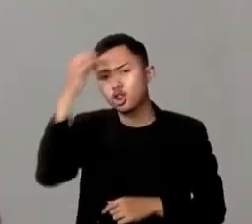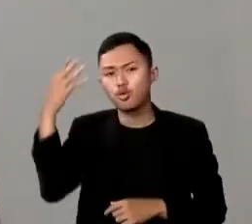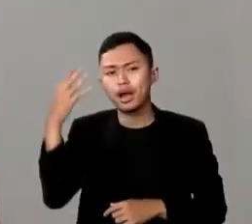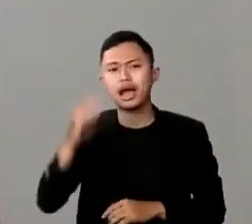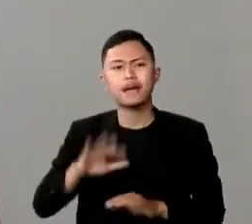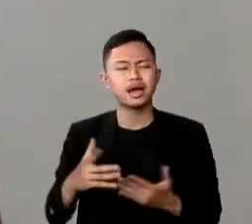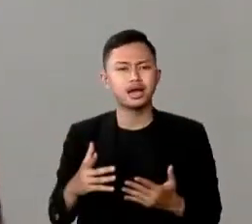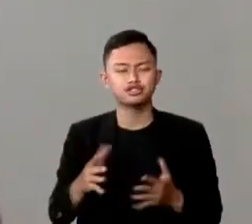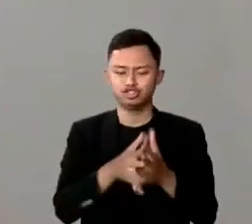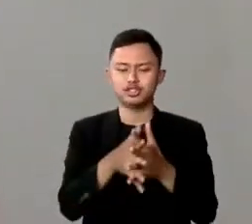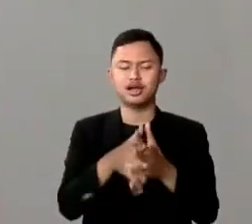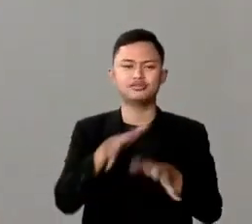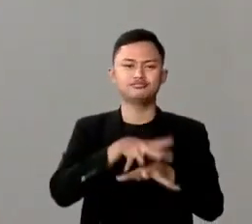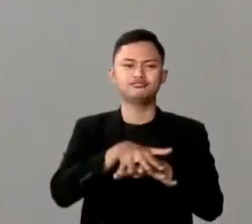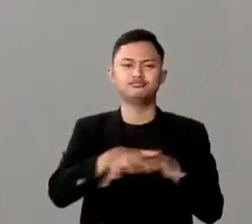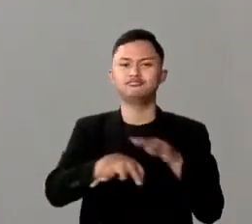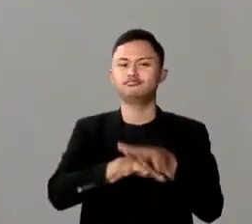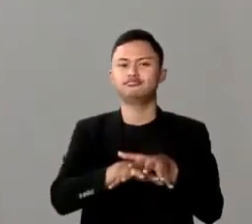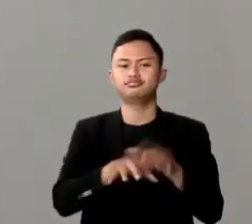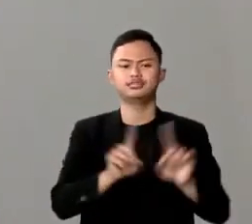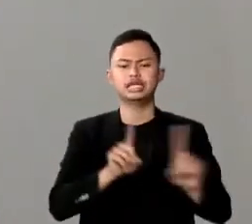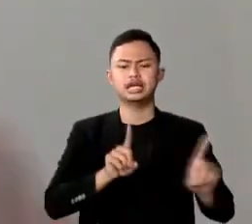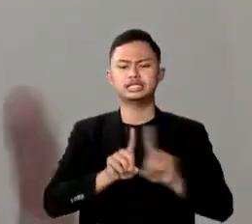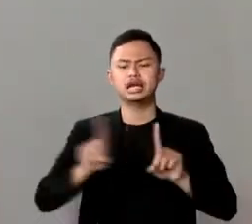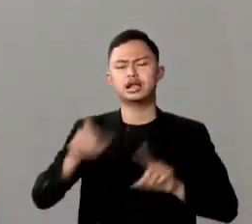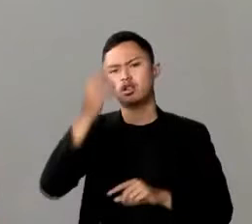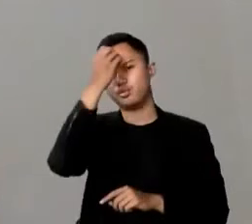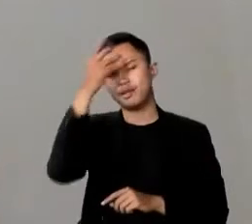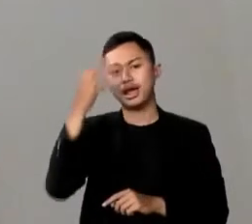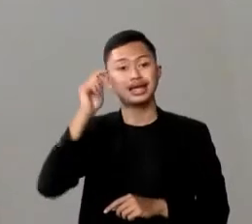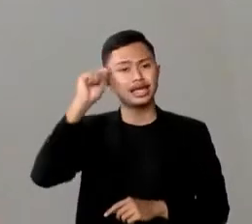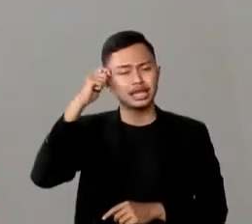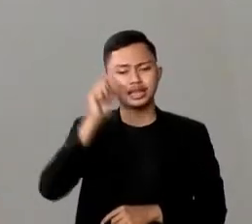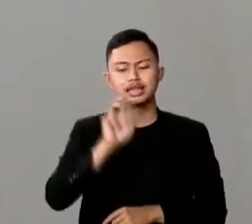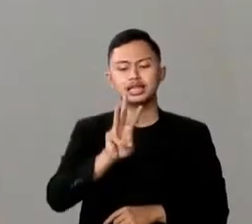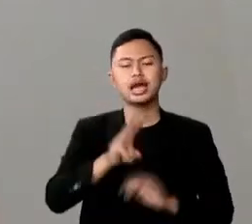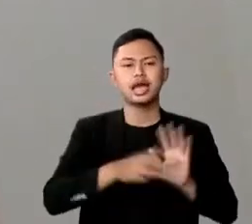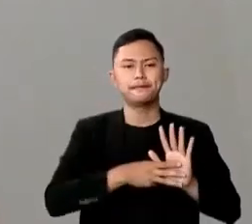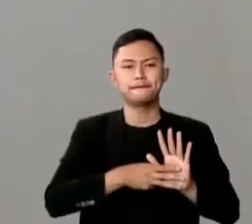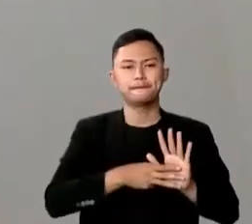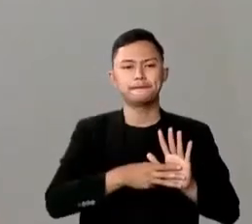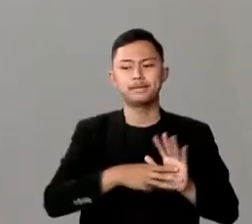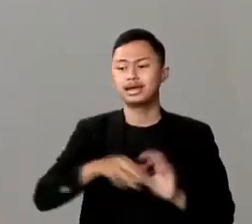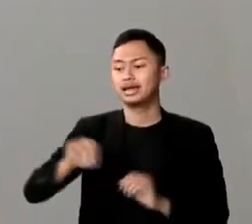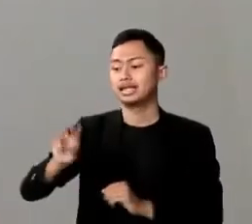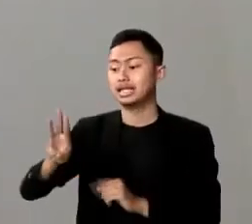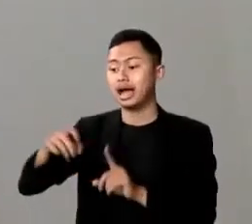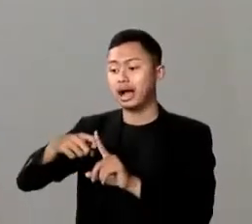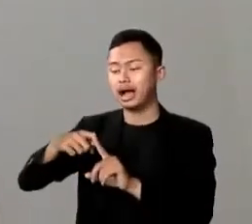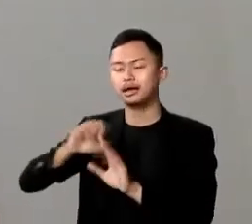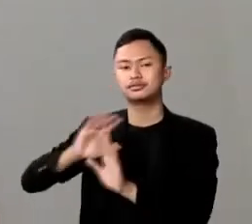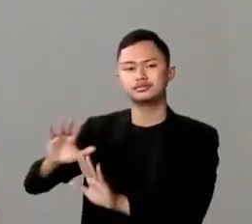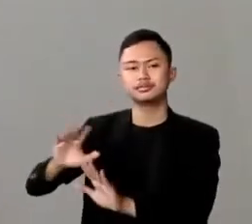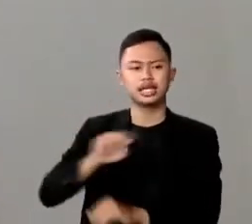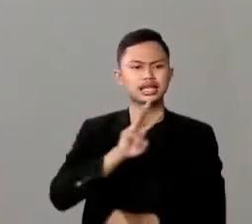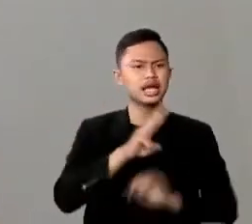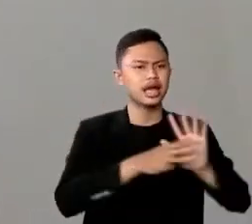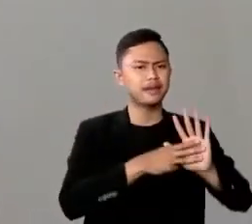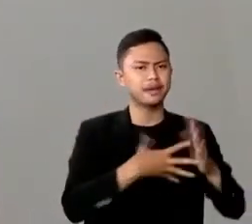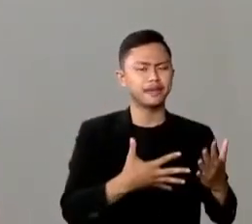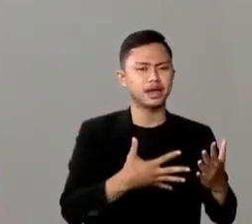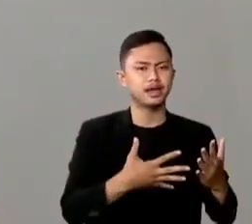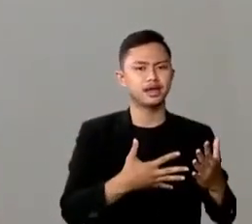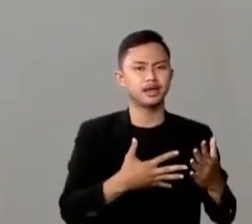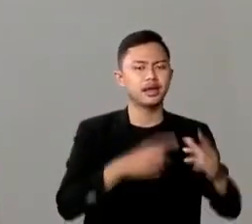ini udah mulai lebih jarang nih sama jaga jarak ingat pijakan hindari 3K itu diulang-ulang setiap hari apa itu 3 m